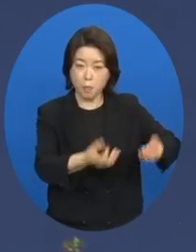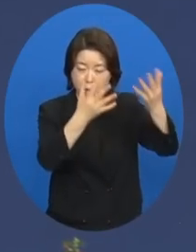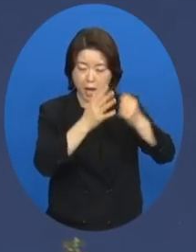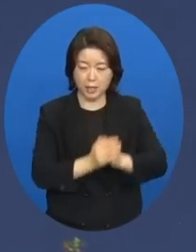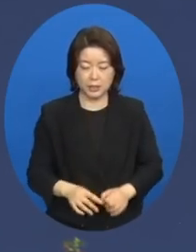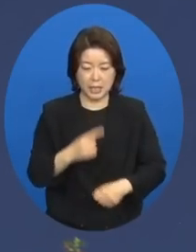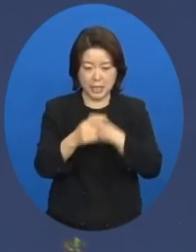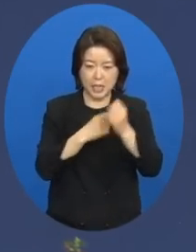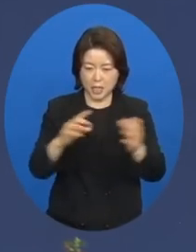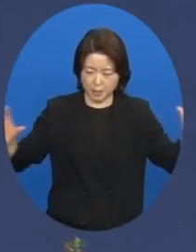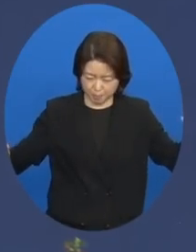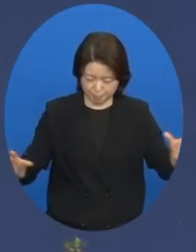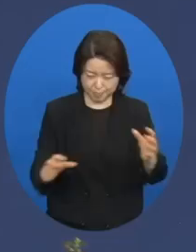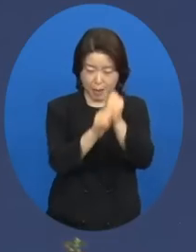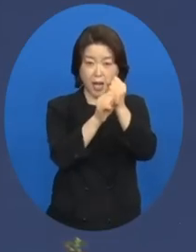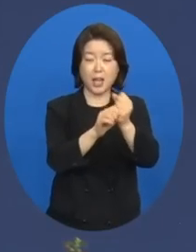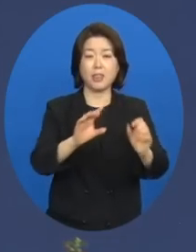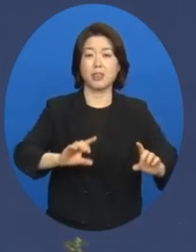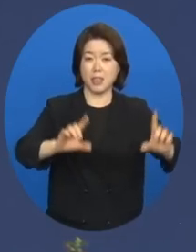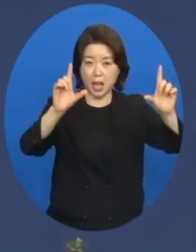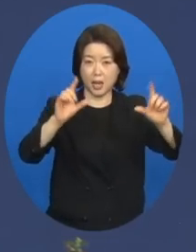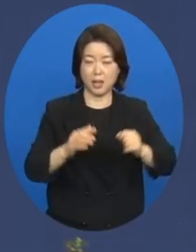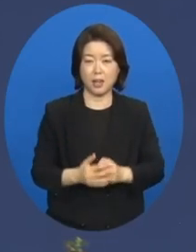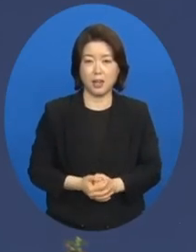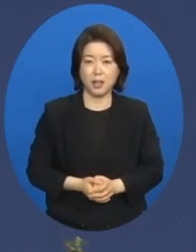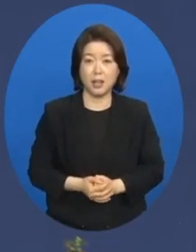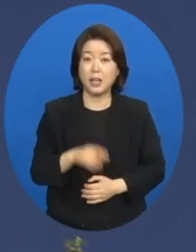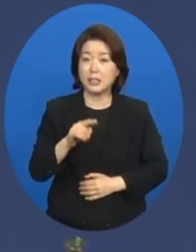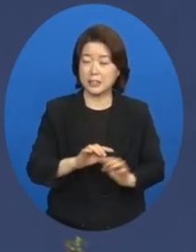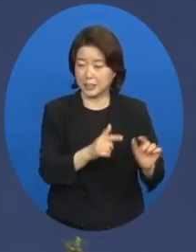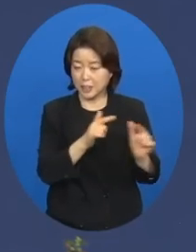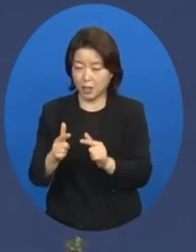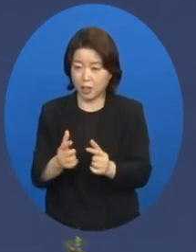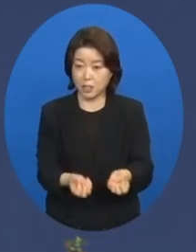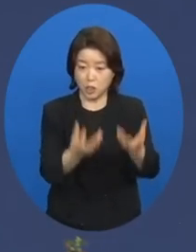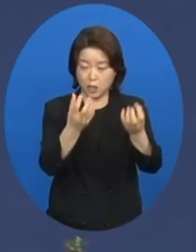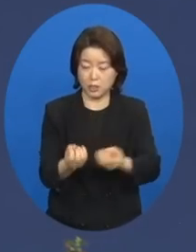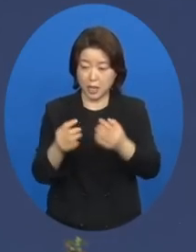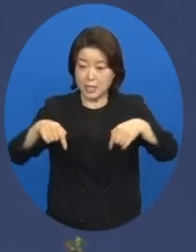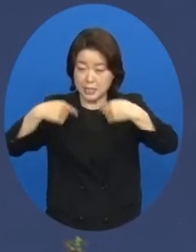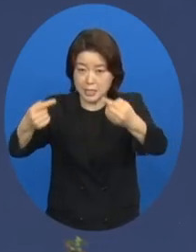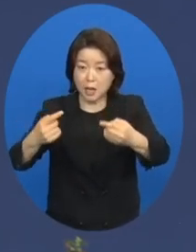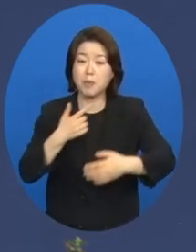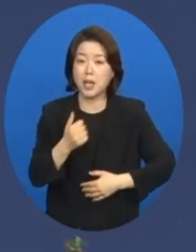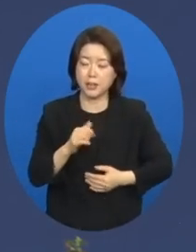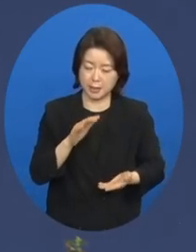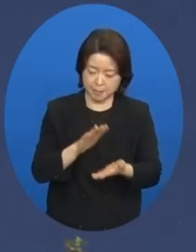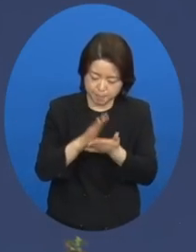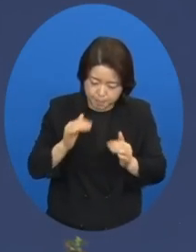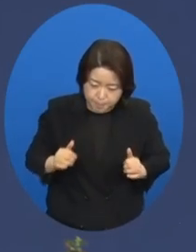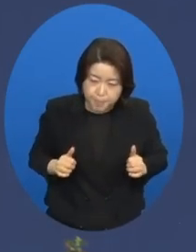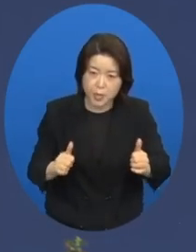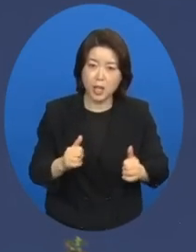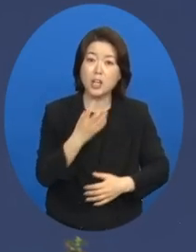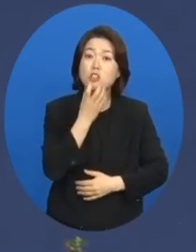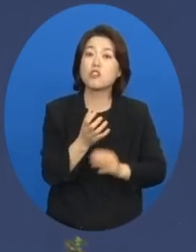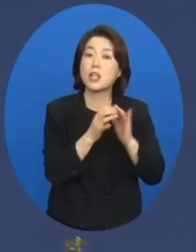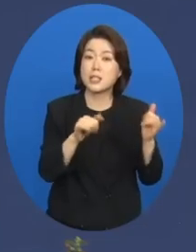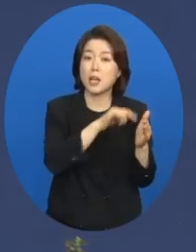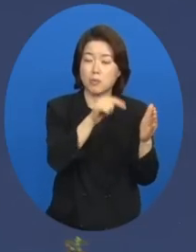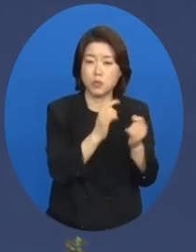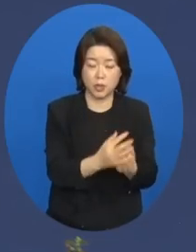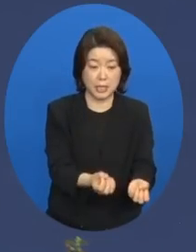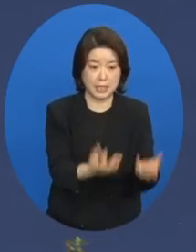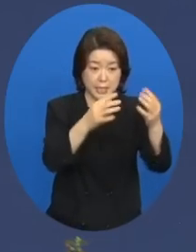그런 의미를 갖고 있어요. 그러니까 그 초막절에 그 모든 절기에 다 참여했던 열심히 있고 유대인 중에서도 그